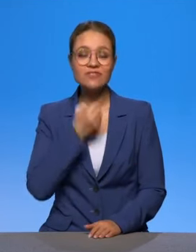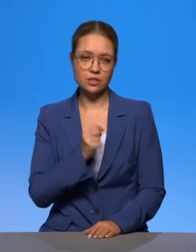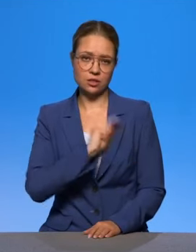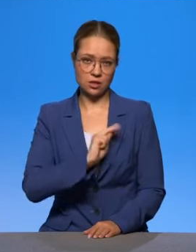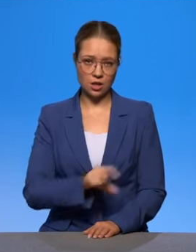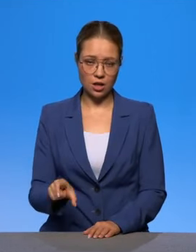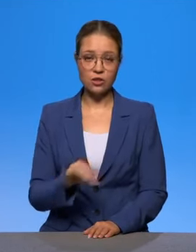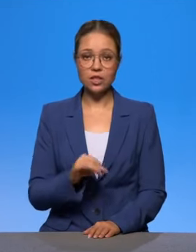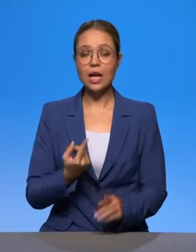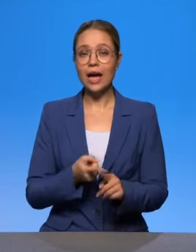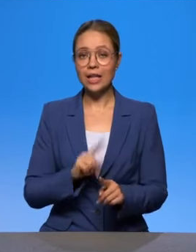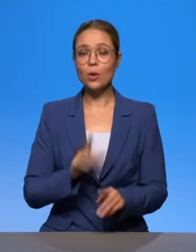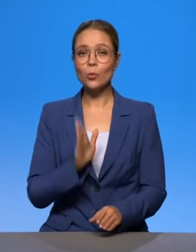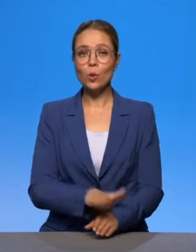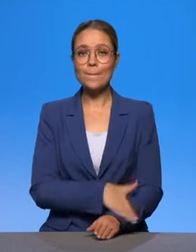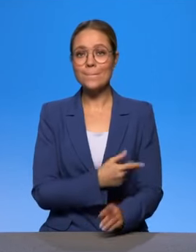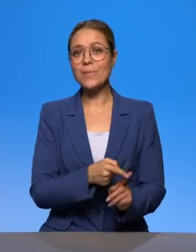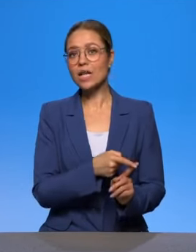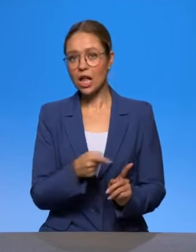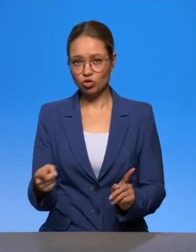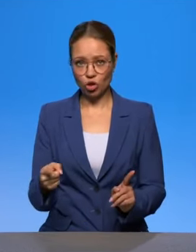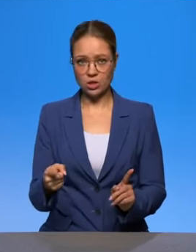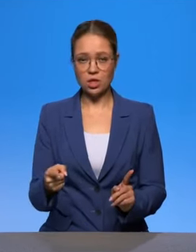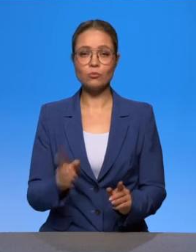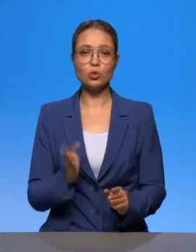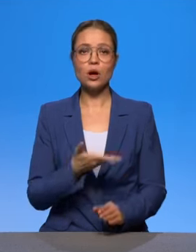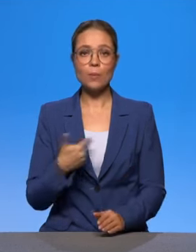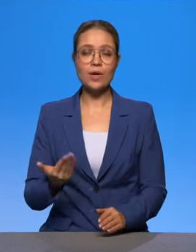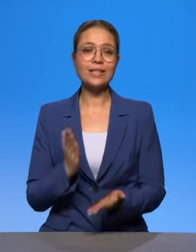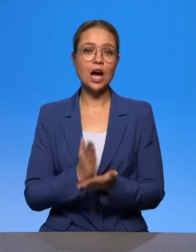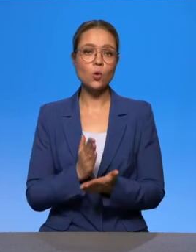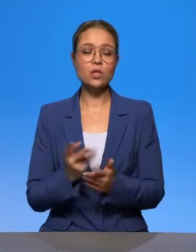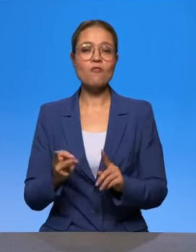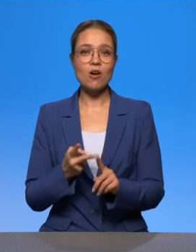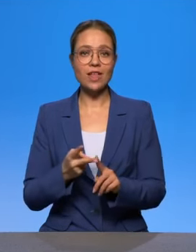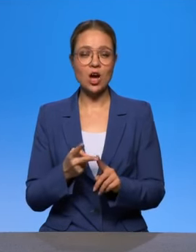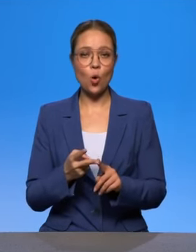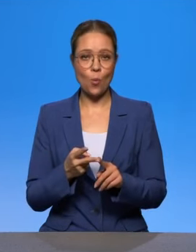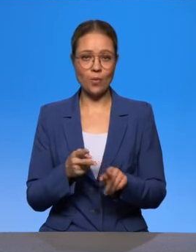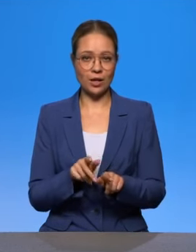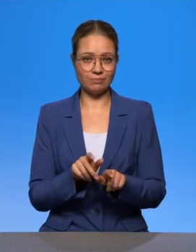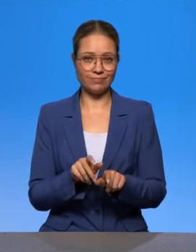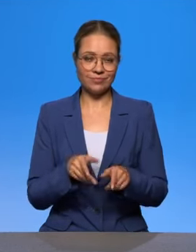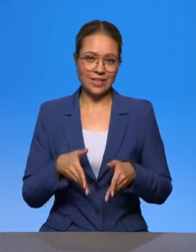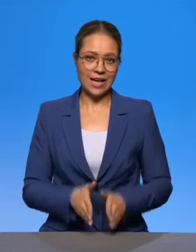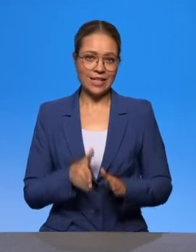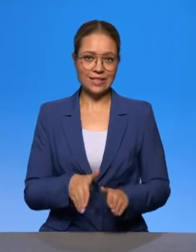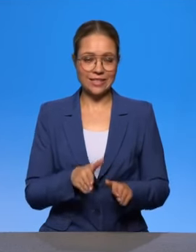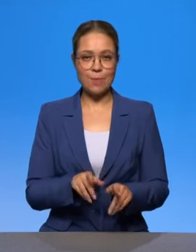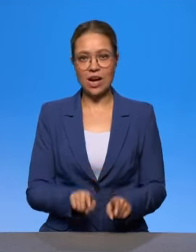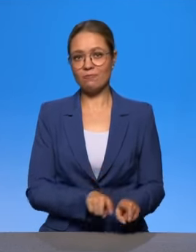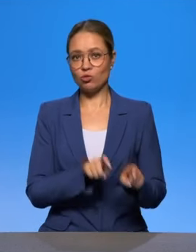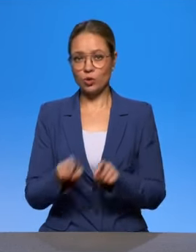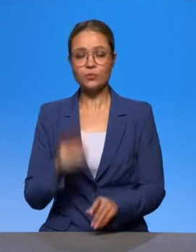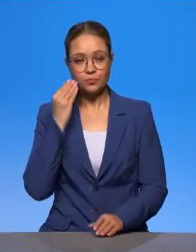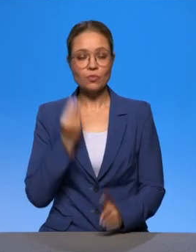будет у нас продолжаться, потому что мы находимся во втором демографическом переходе. У нас снижается численность занятых,